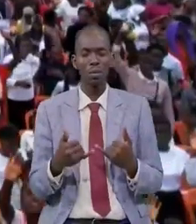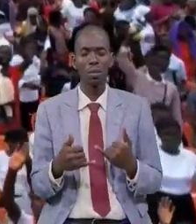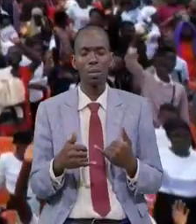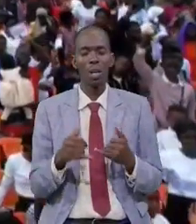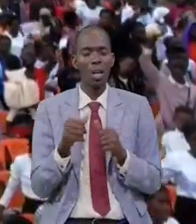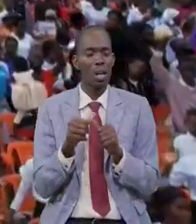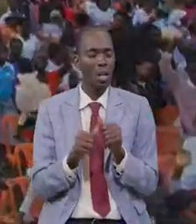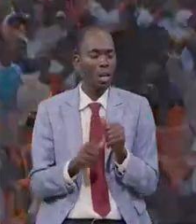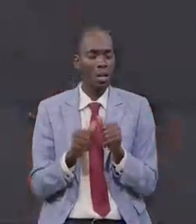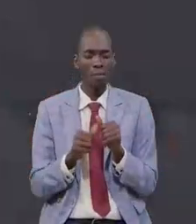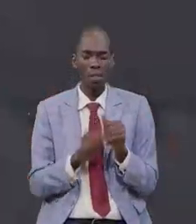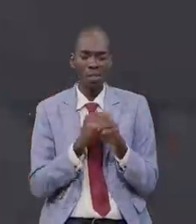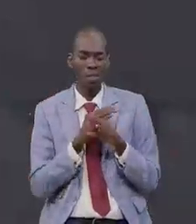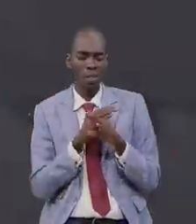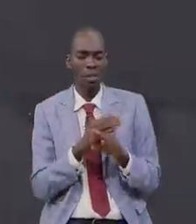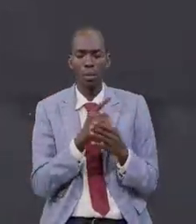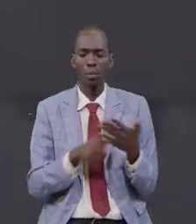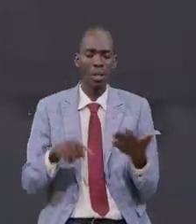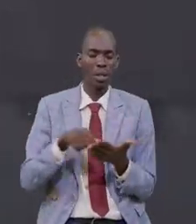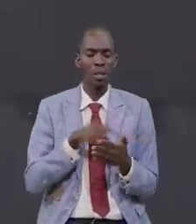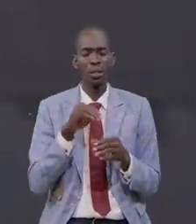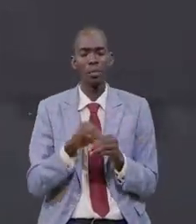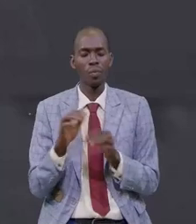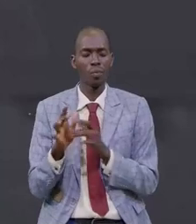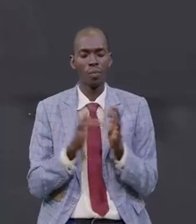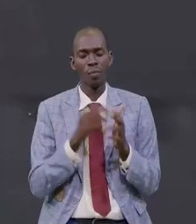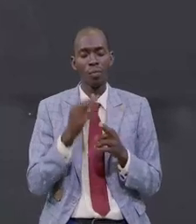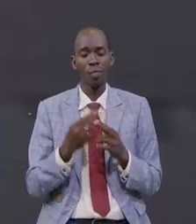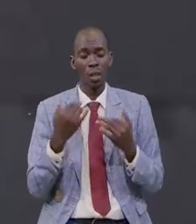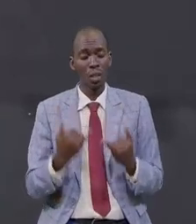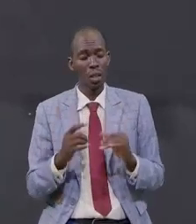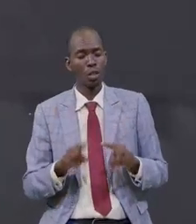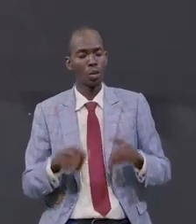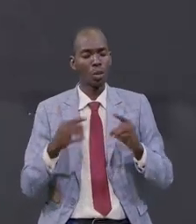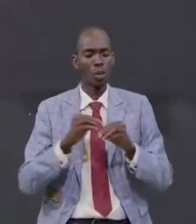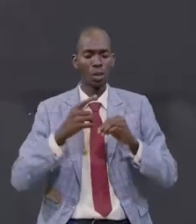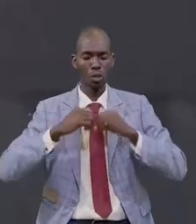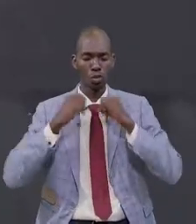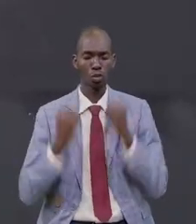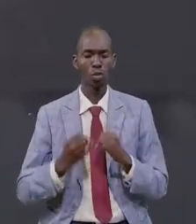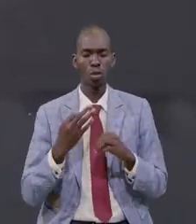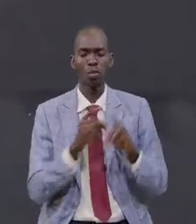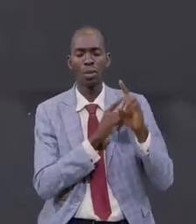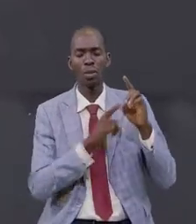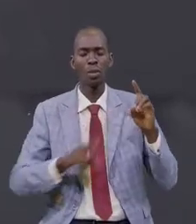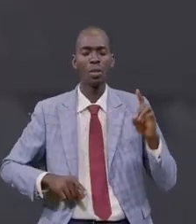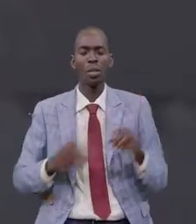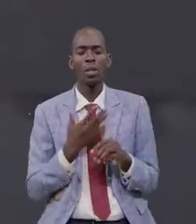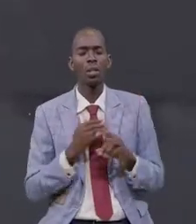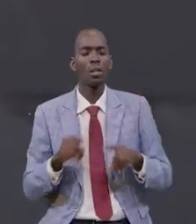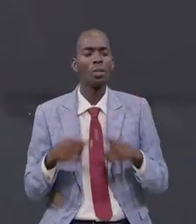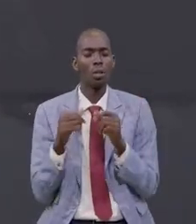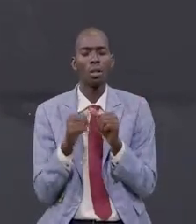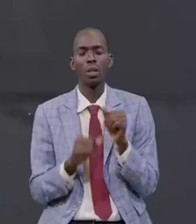vous tout obstacle annulé maintenant allez dans la force du Seigneur et aller